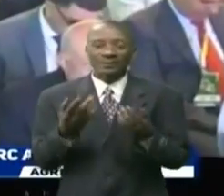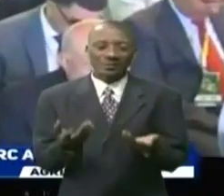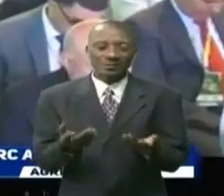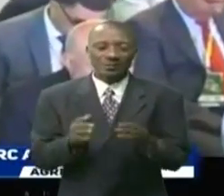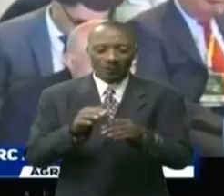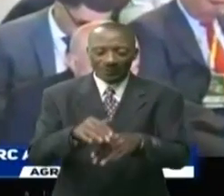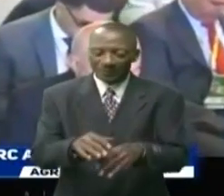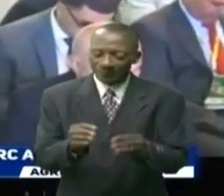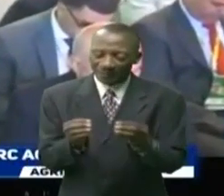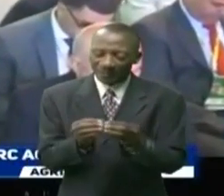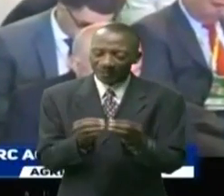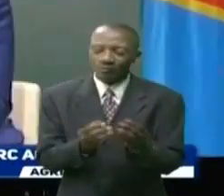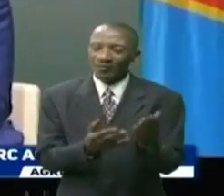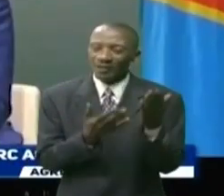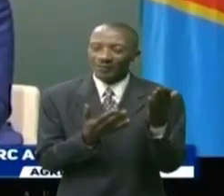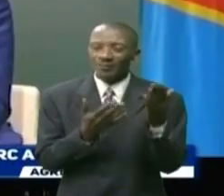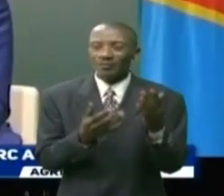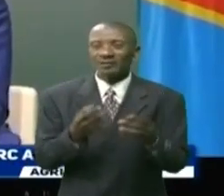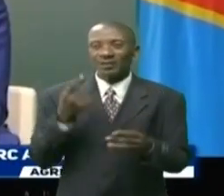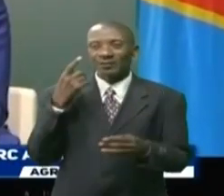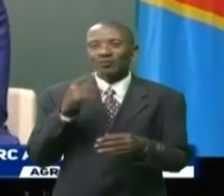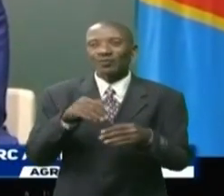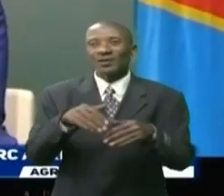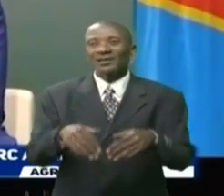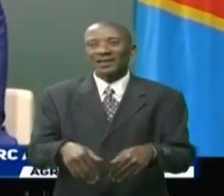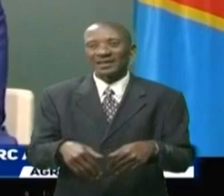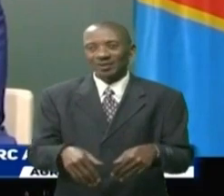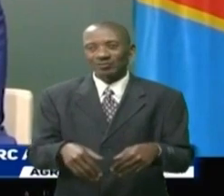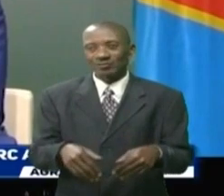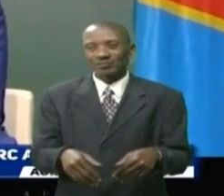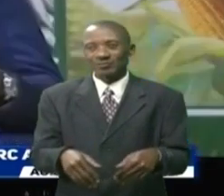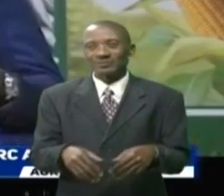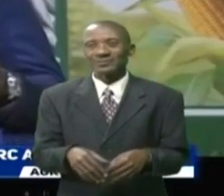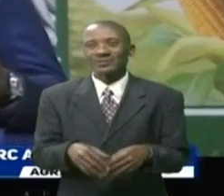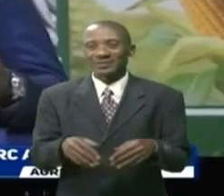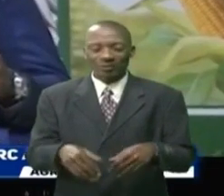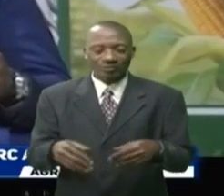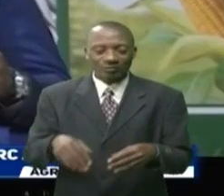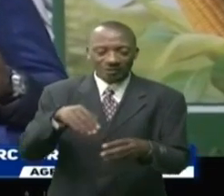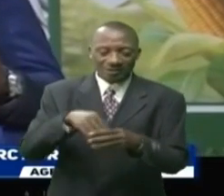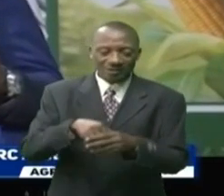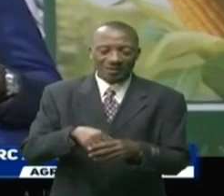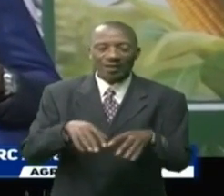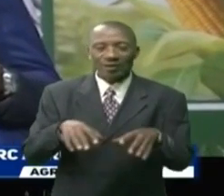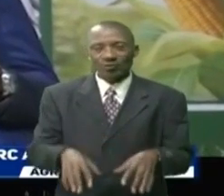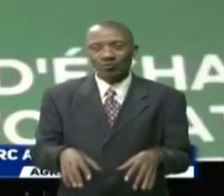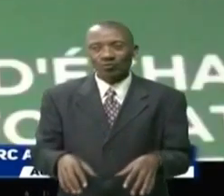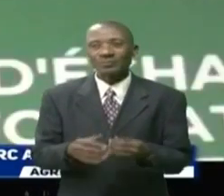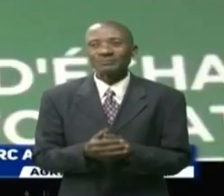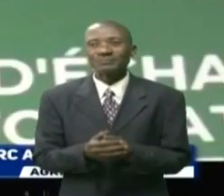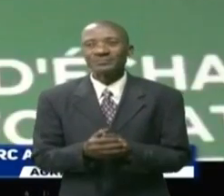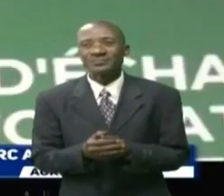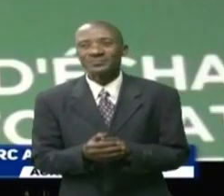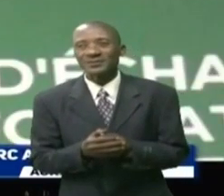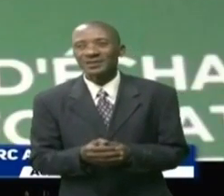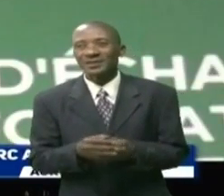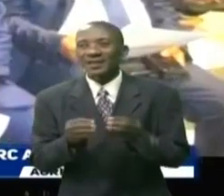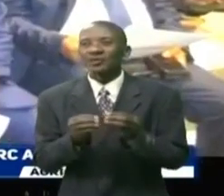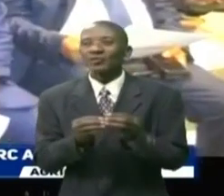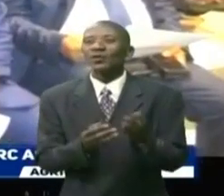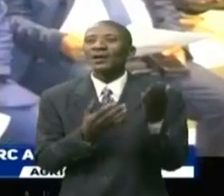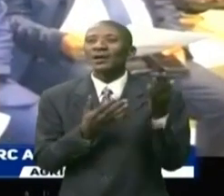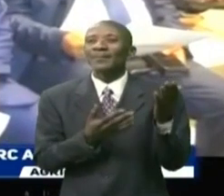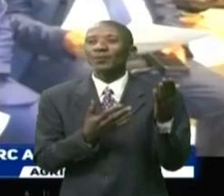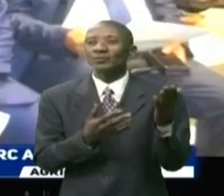RDC, organisée par le ministère de l'Agriculture conjointement avec celui des Finances, est dénommée DRC Agribusiness